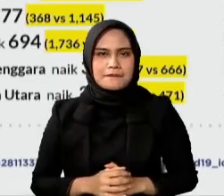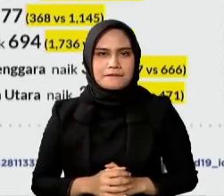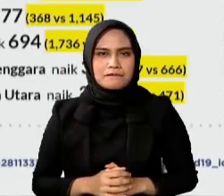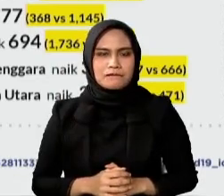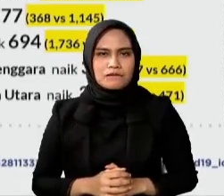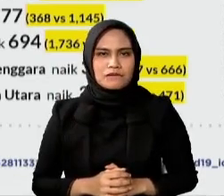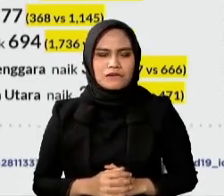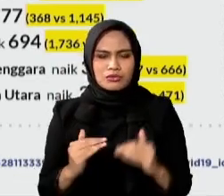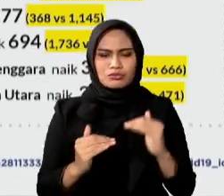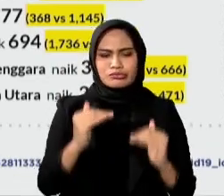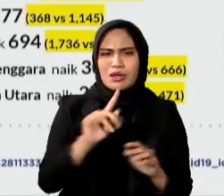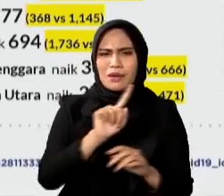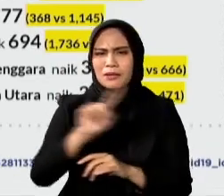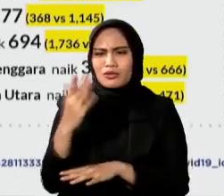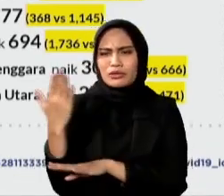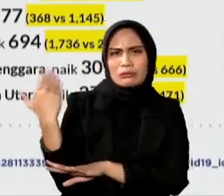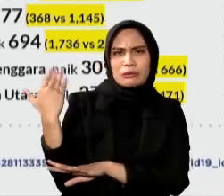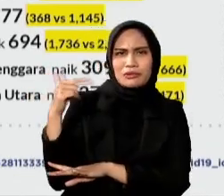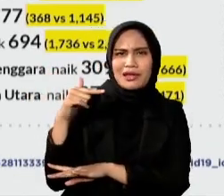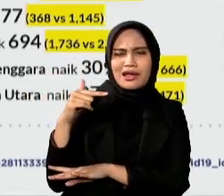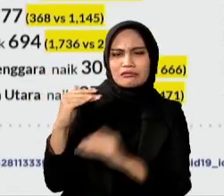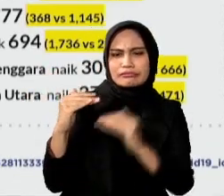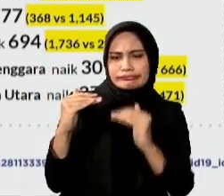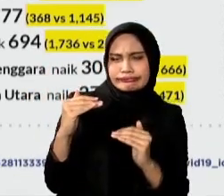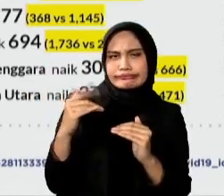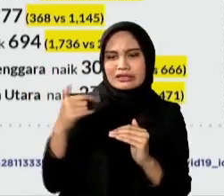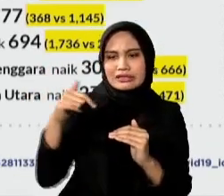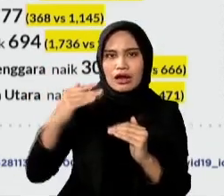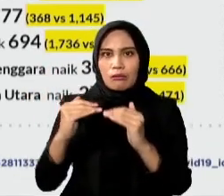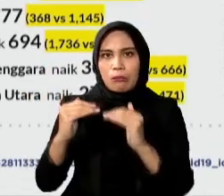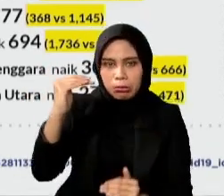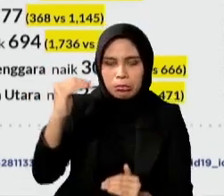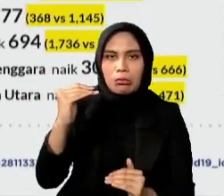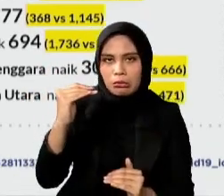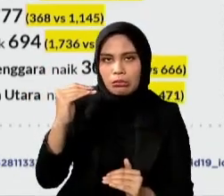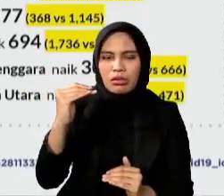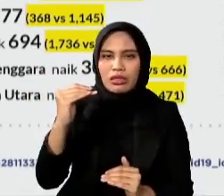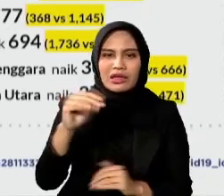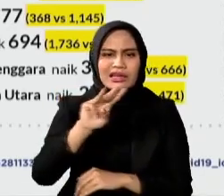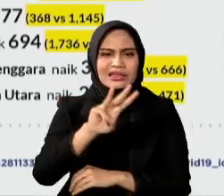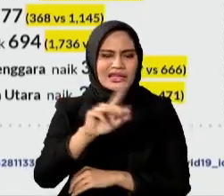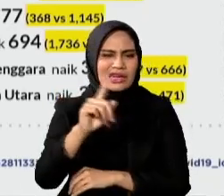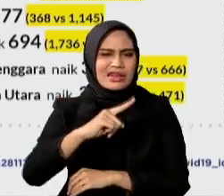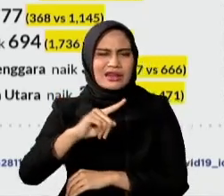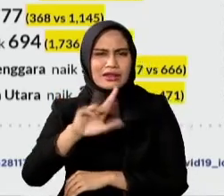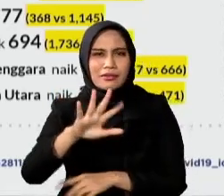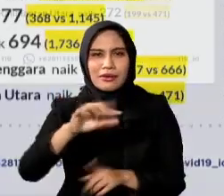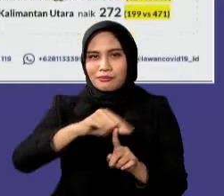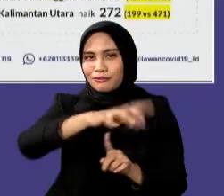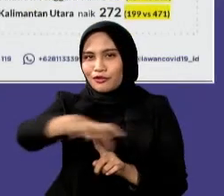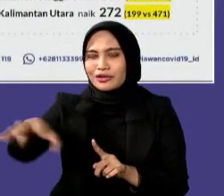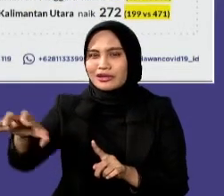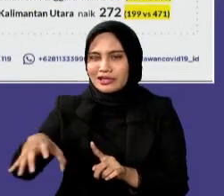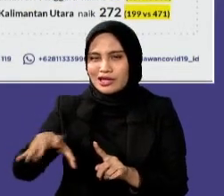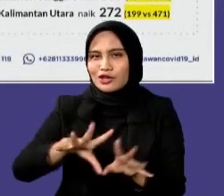sedikit dibandingkan Minggu sebelumnya dan EE cukup disayangkan bahwa tiga dari lima provinsi dengan penambahan